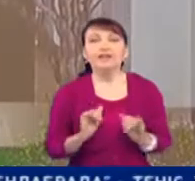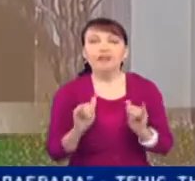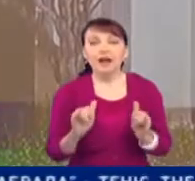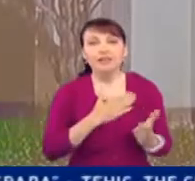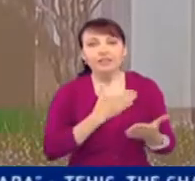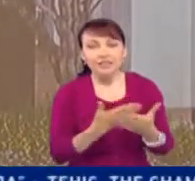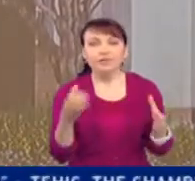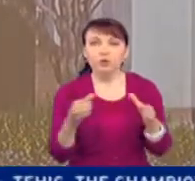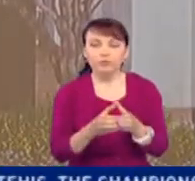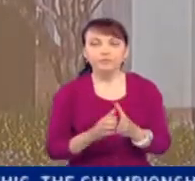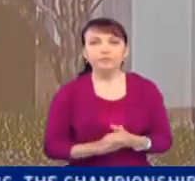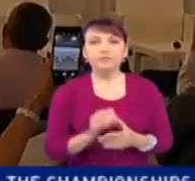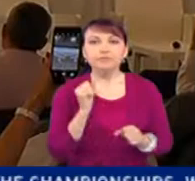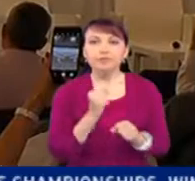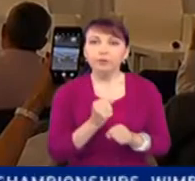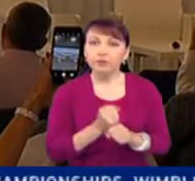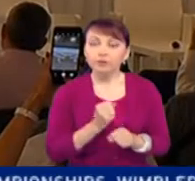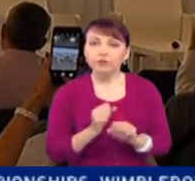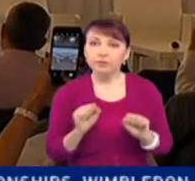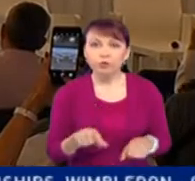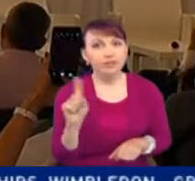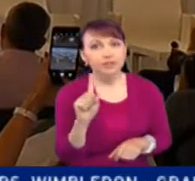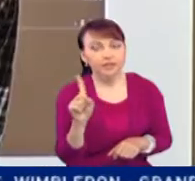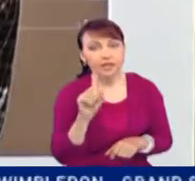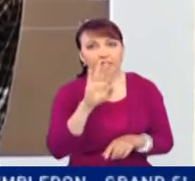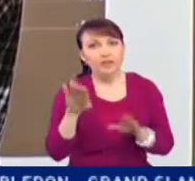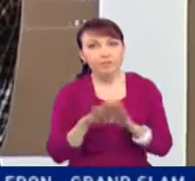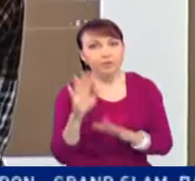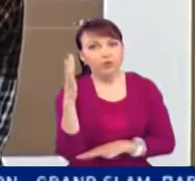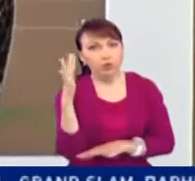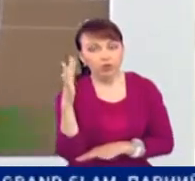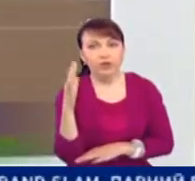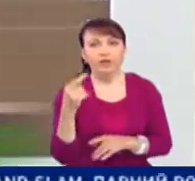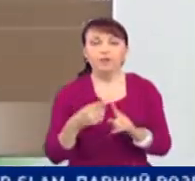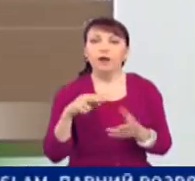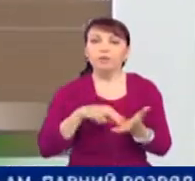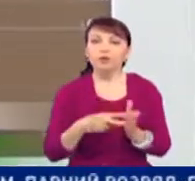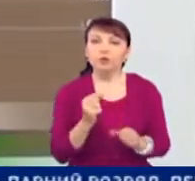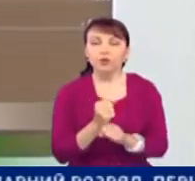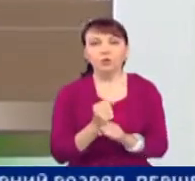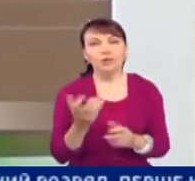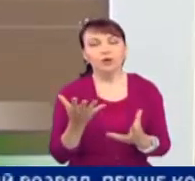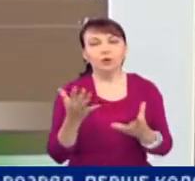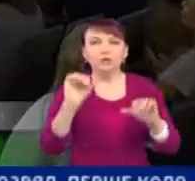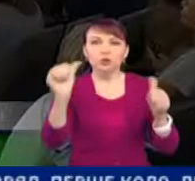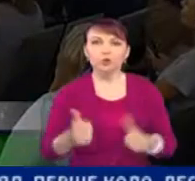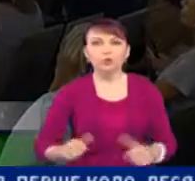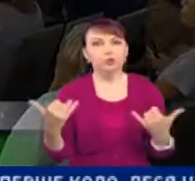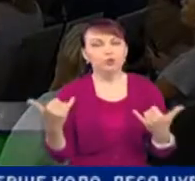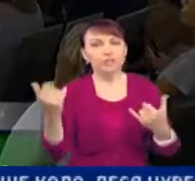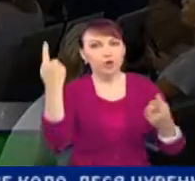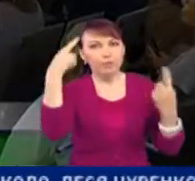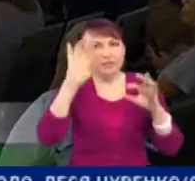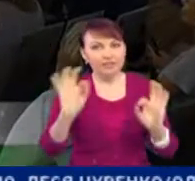ініціаційних груп. Попрацювати можна буде? Ні, не під кроною дерева. Планується зробити якусь скульптуру сучасного мистецтва. Поверхом